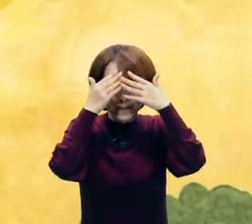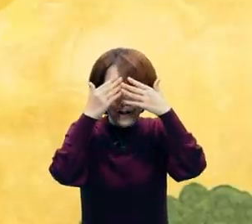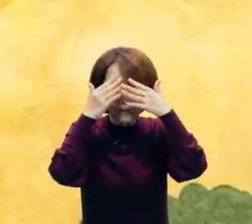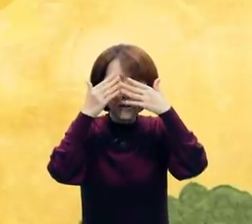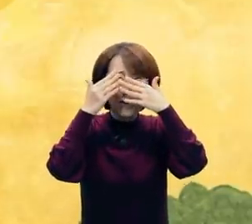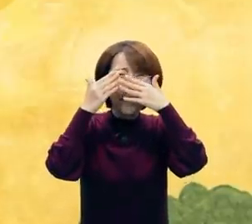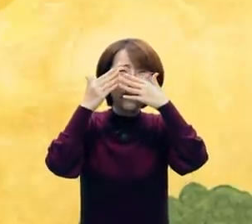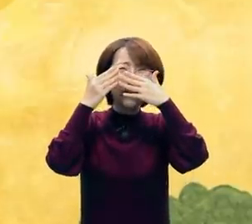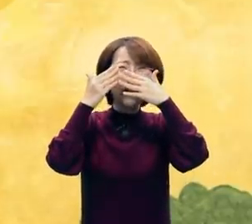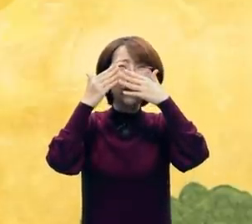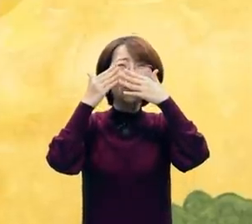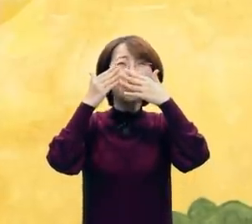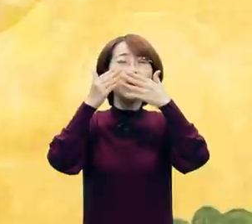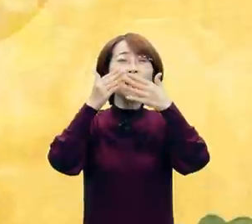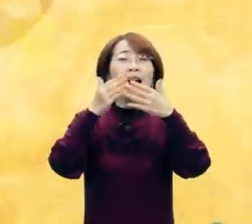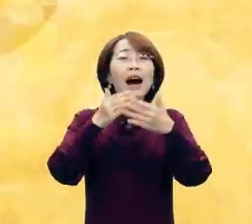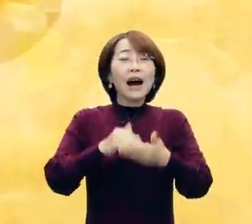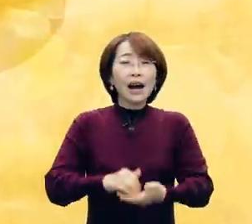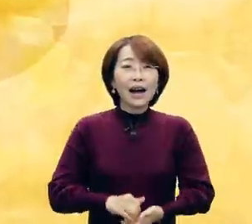뜰 수가 없어.